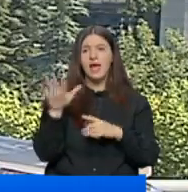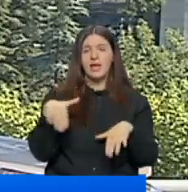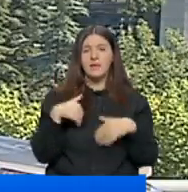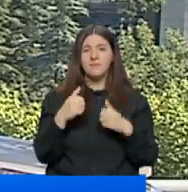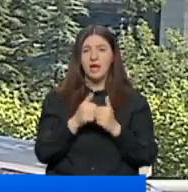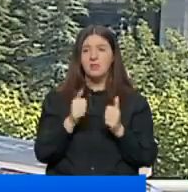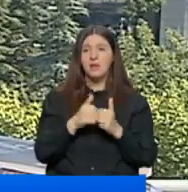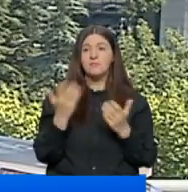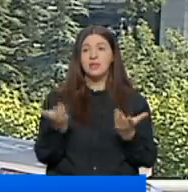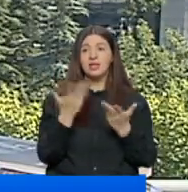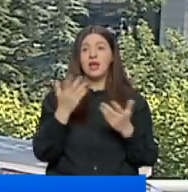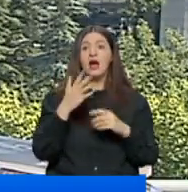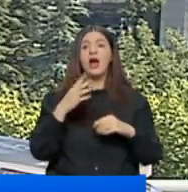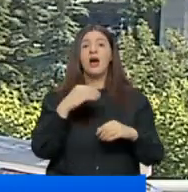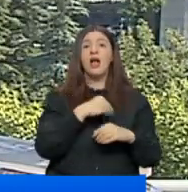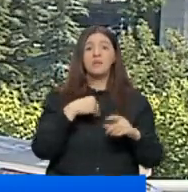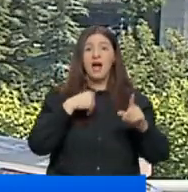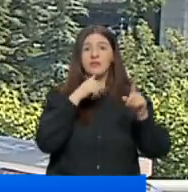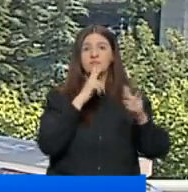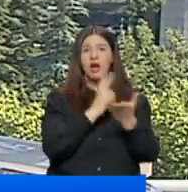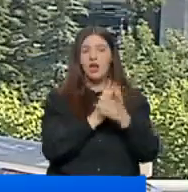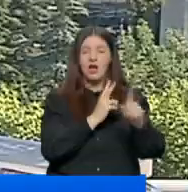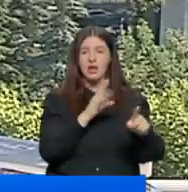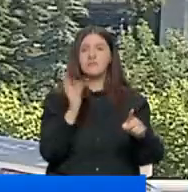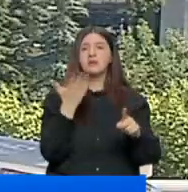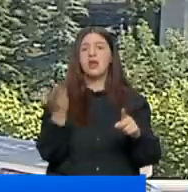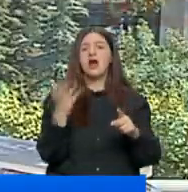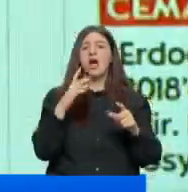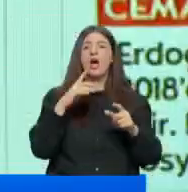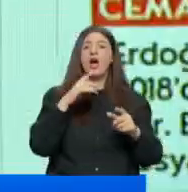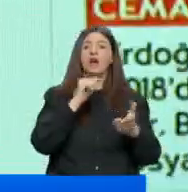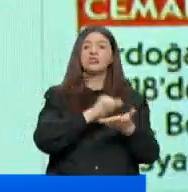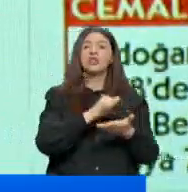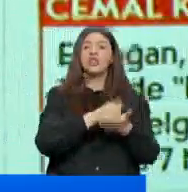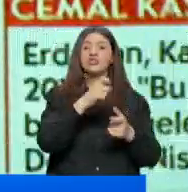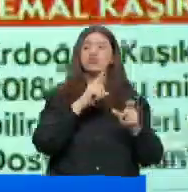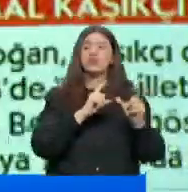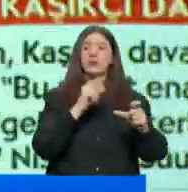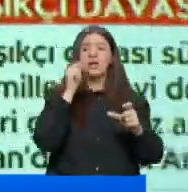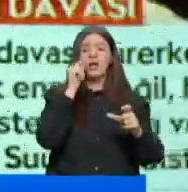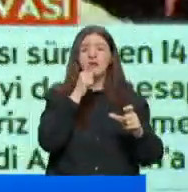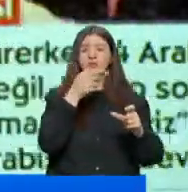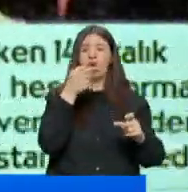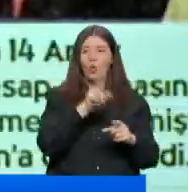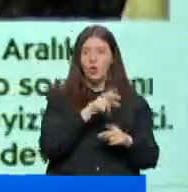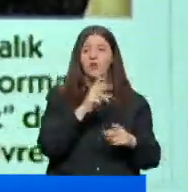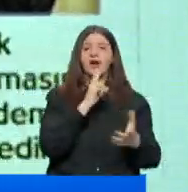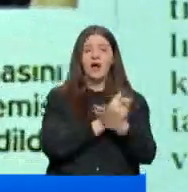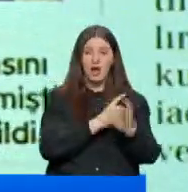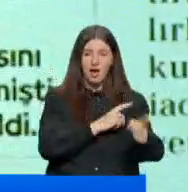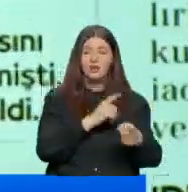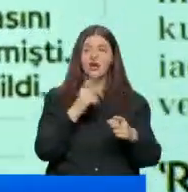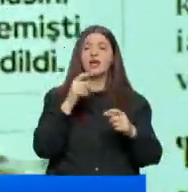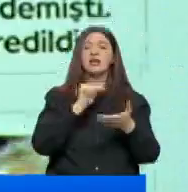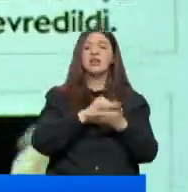birlikte. Mesela Rahip Brunson kararı, mesela Cemal Kaşıkçı davası ve kararı, gazeteci